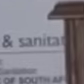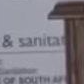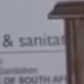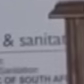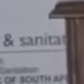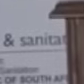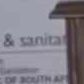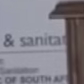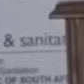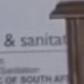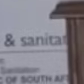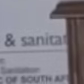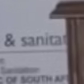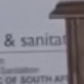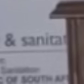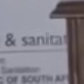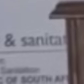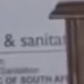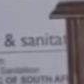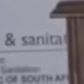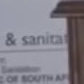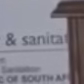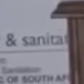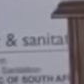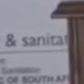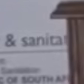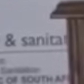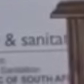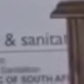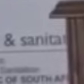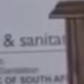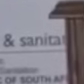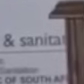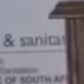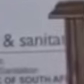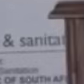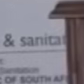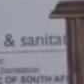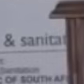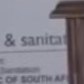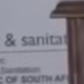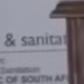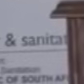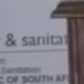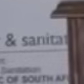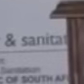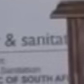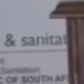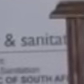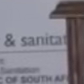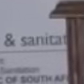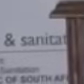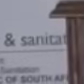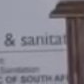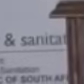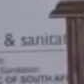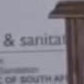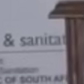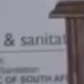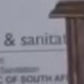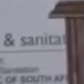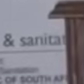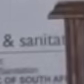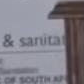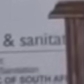siyaxevuza nje siyaqhevuza nje siyosa siyaqhevuza nje ubusika